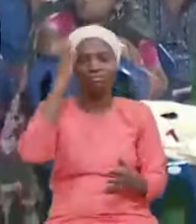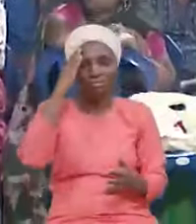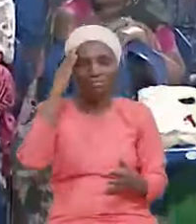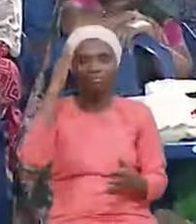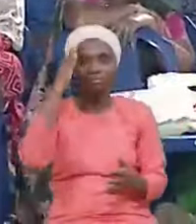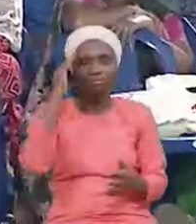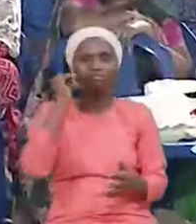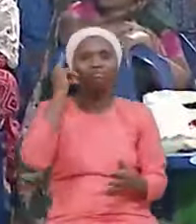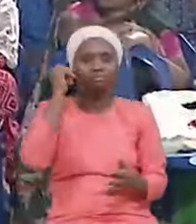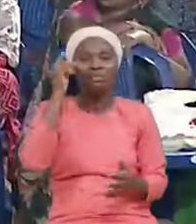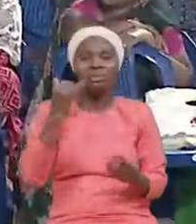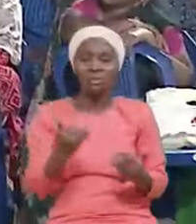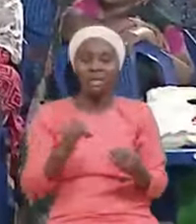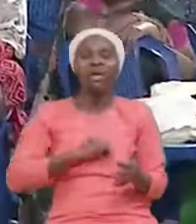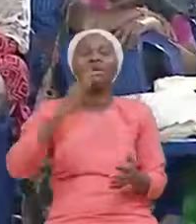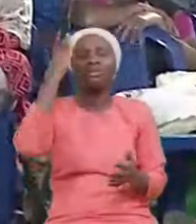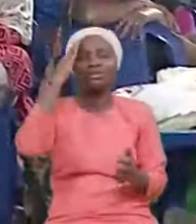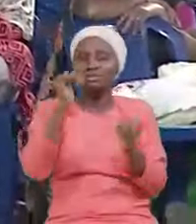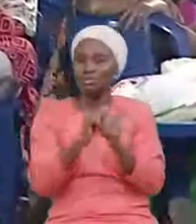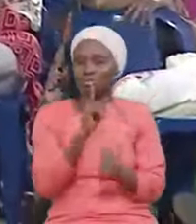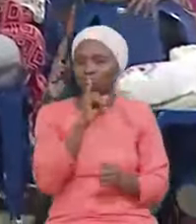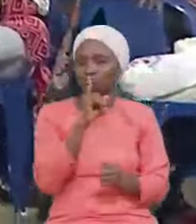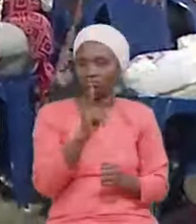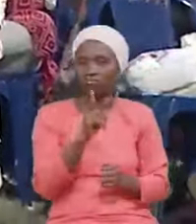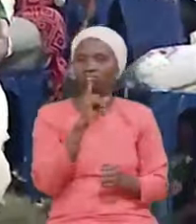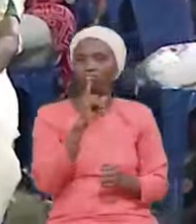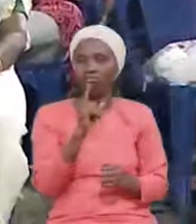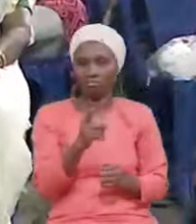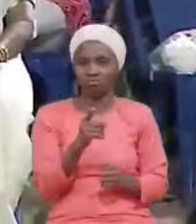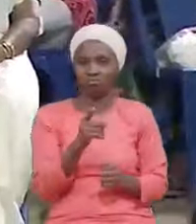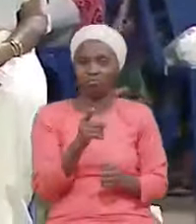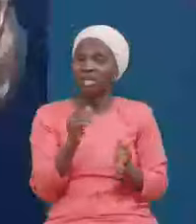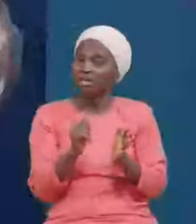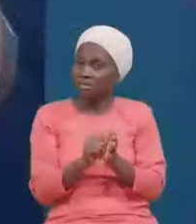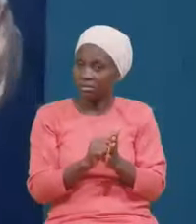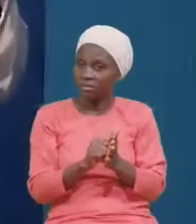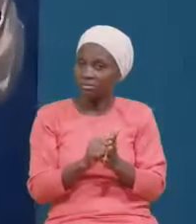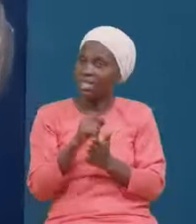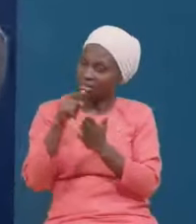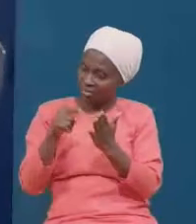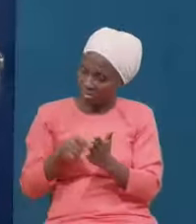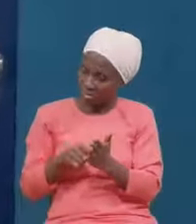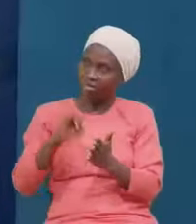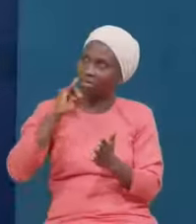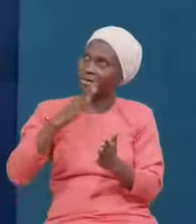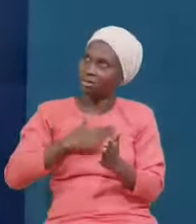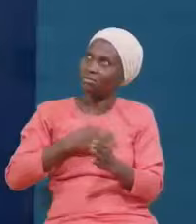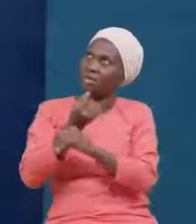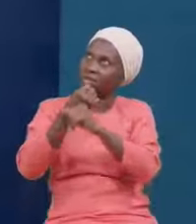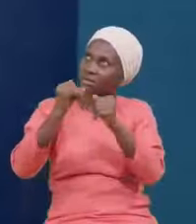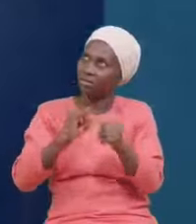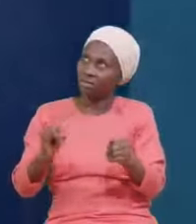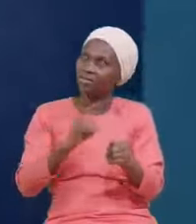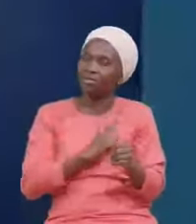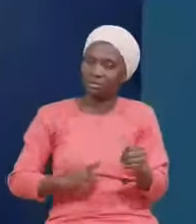నేను ఎరుగుదును I know with assurance నాకు నిశ్చయంగా తెలుసును that this is my saving